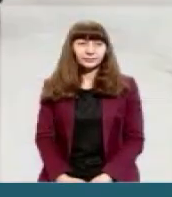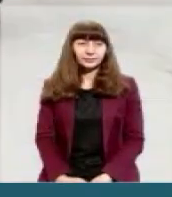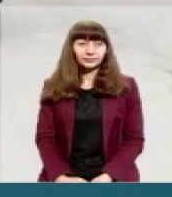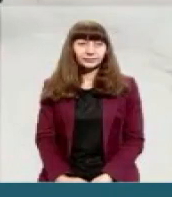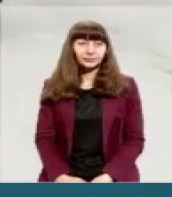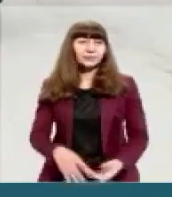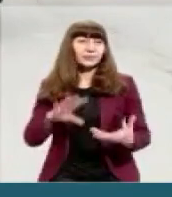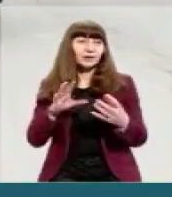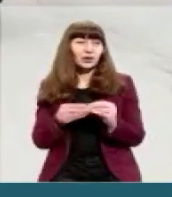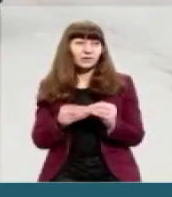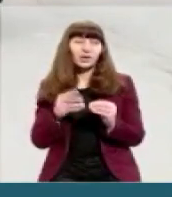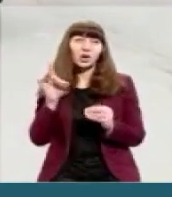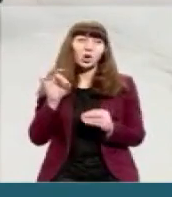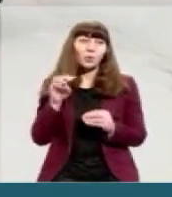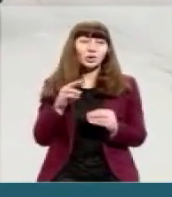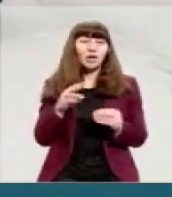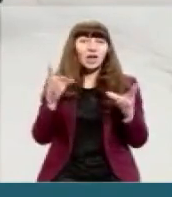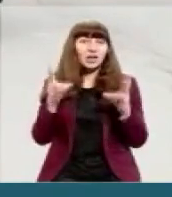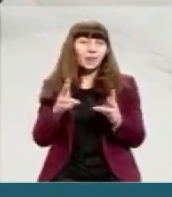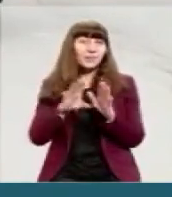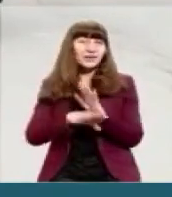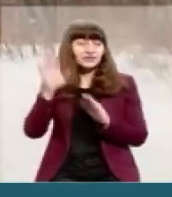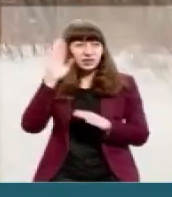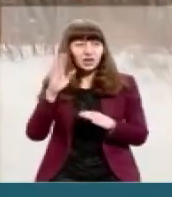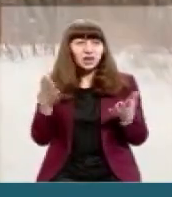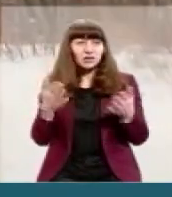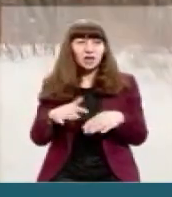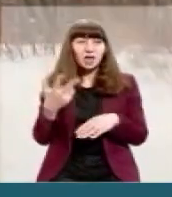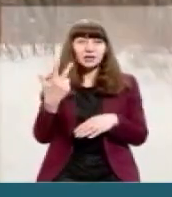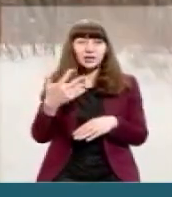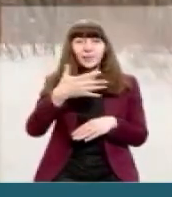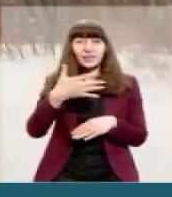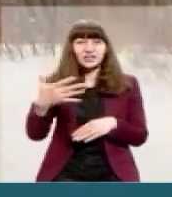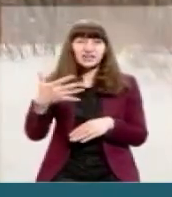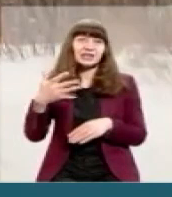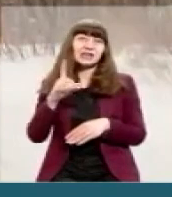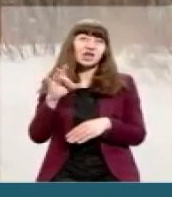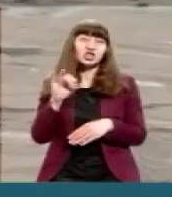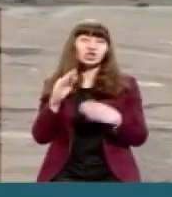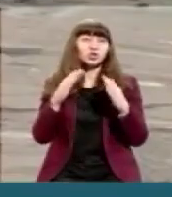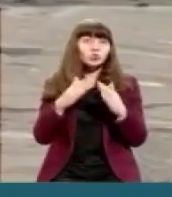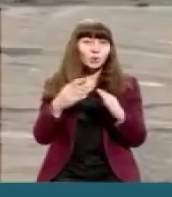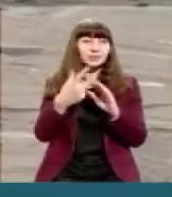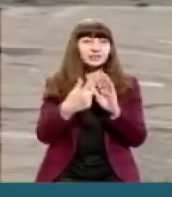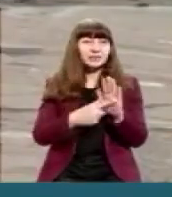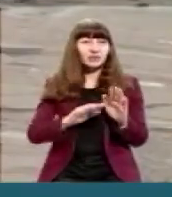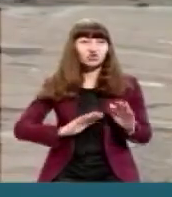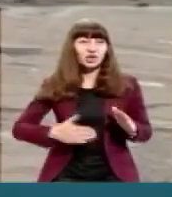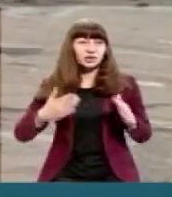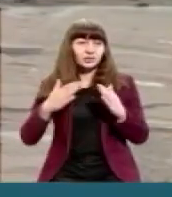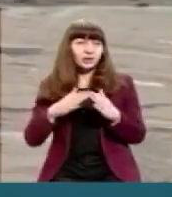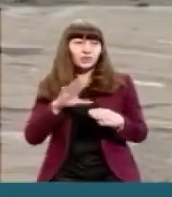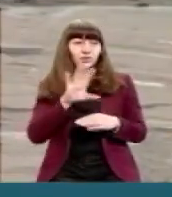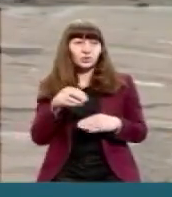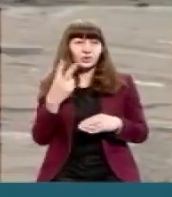ущерба. В результате коммунальной аварии без холодного водоснабжения осталось 3 пятиэтажных жилых дома и 17 частных домов.